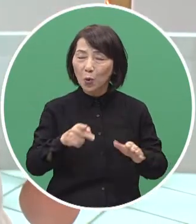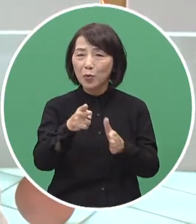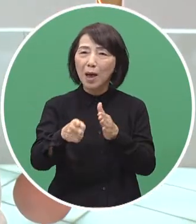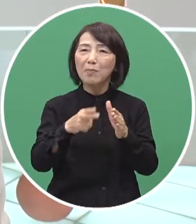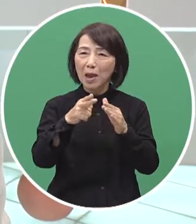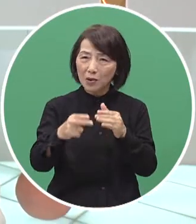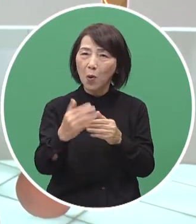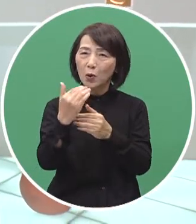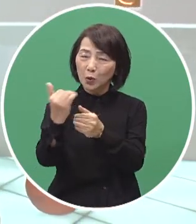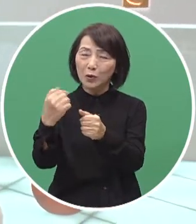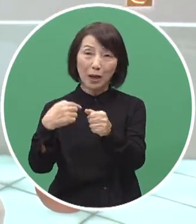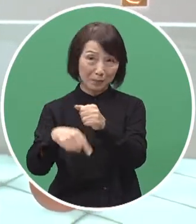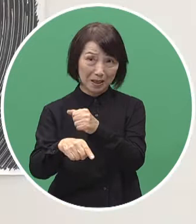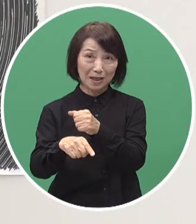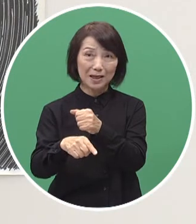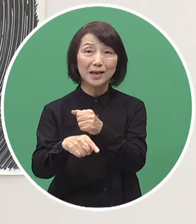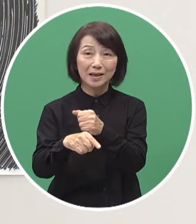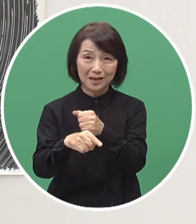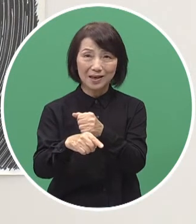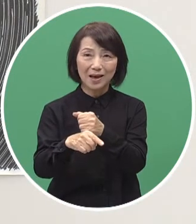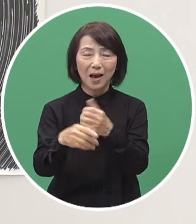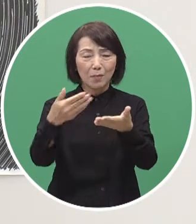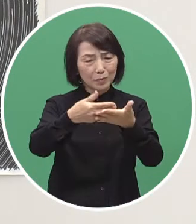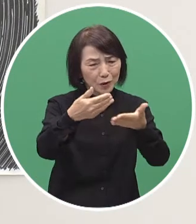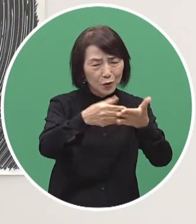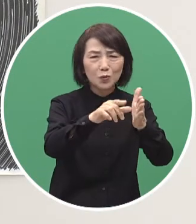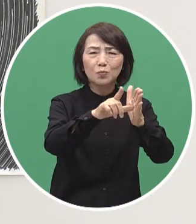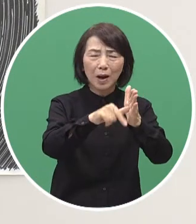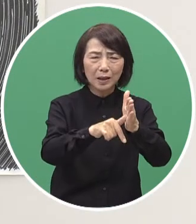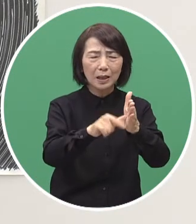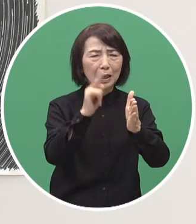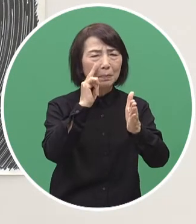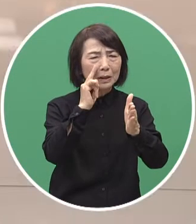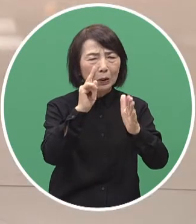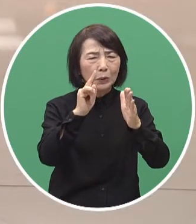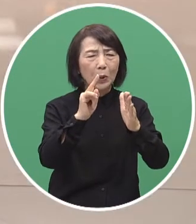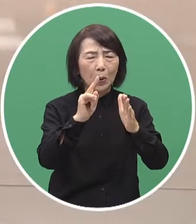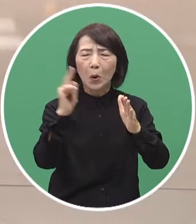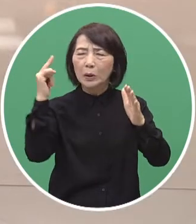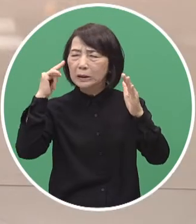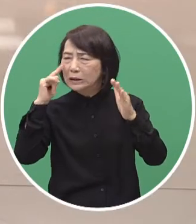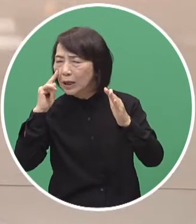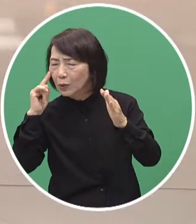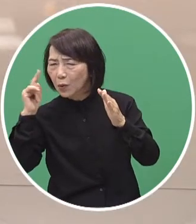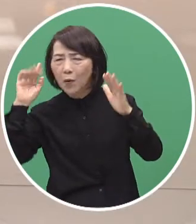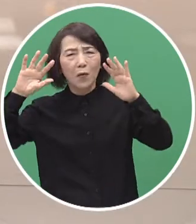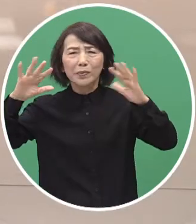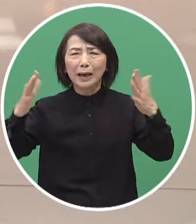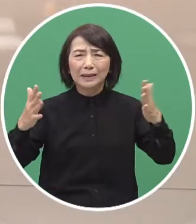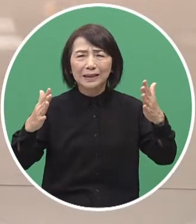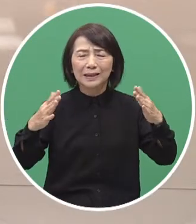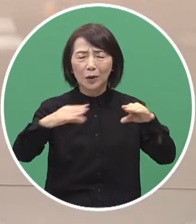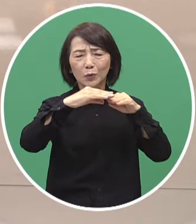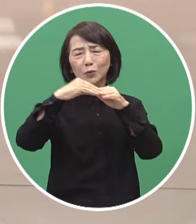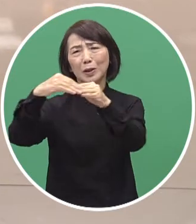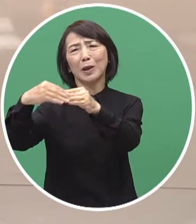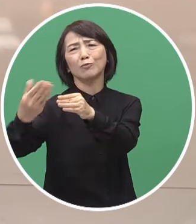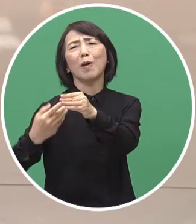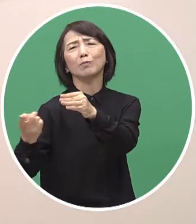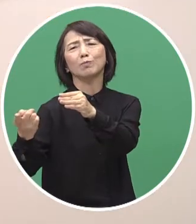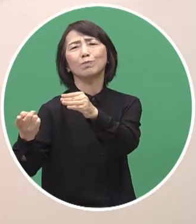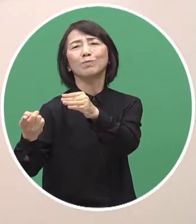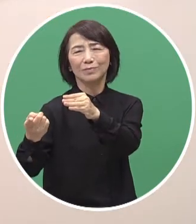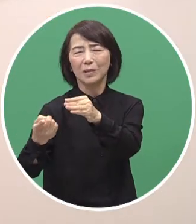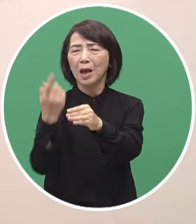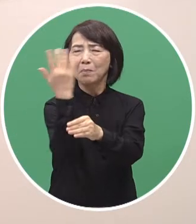旅への招待という形で、美術はやっぱり見たことも聞いたこともないような世界に連れてってくれると思